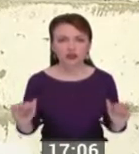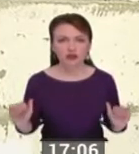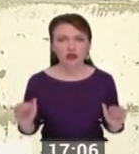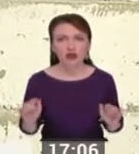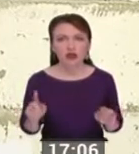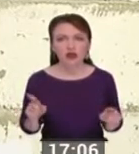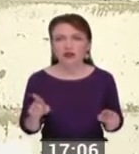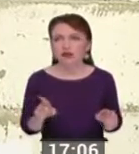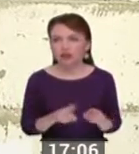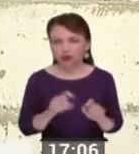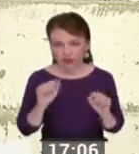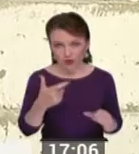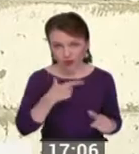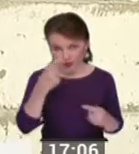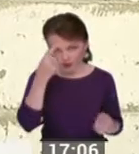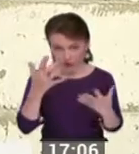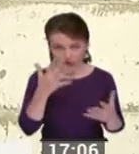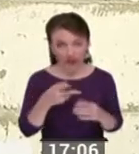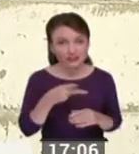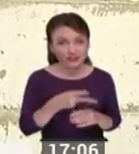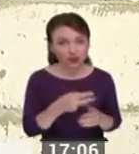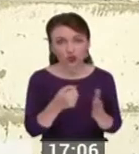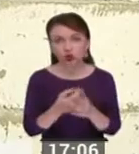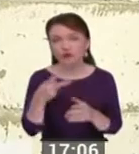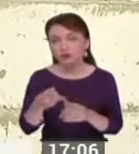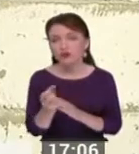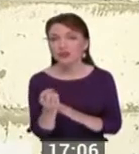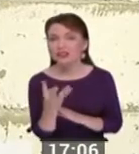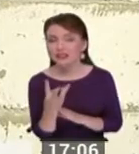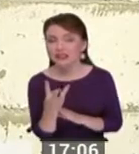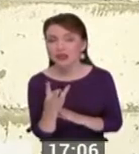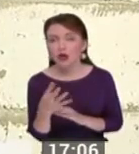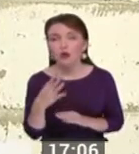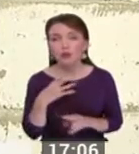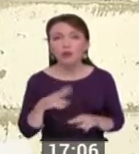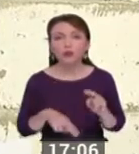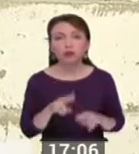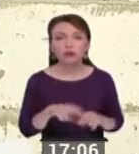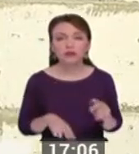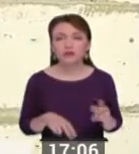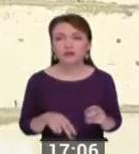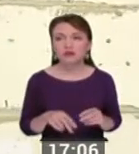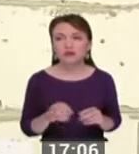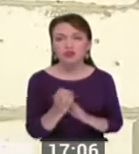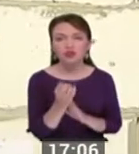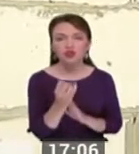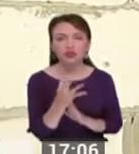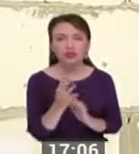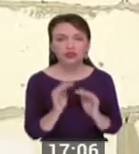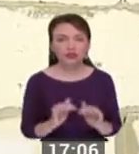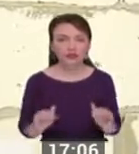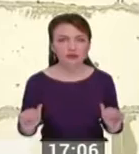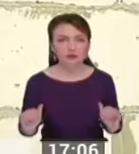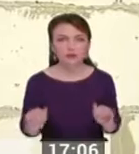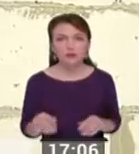Такого можете собі уявити. З 2000 по 2014 було побудовано тільки 14 садків.